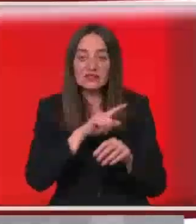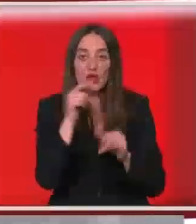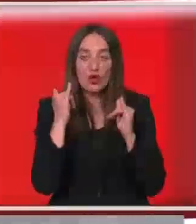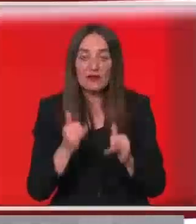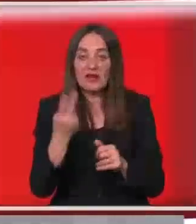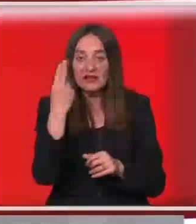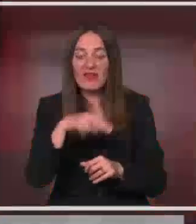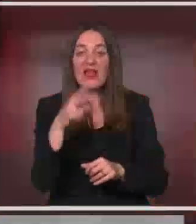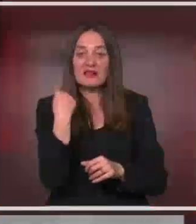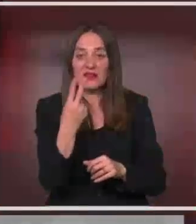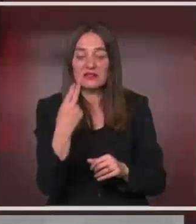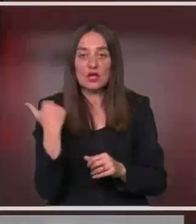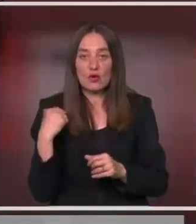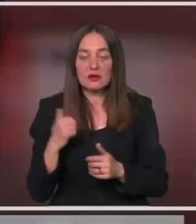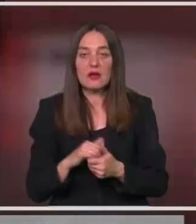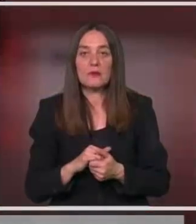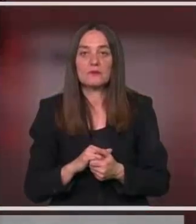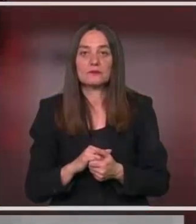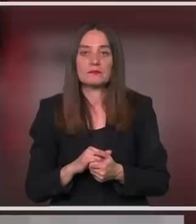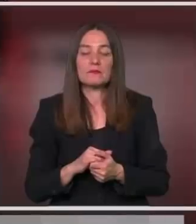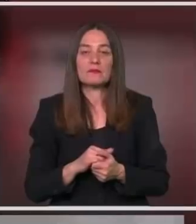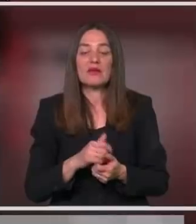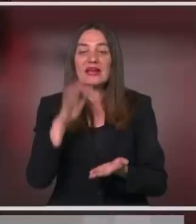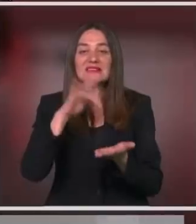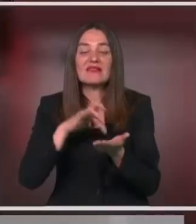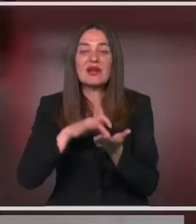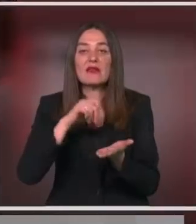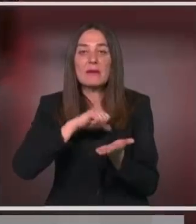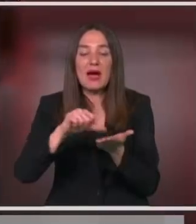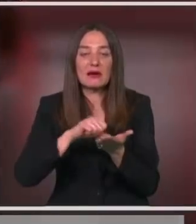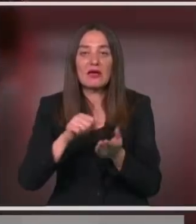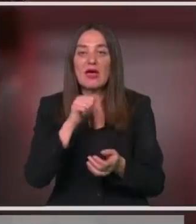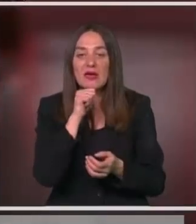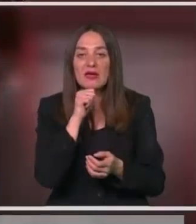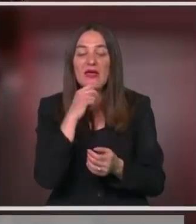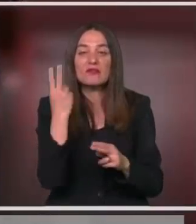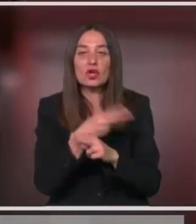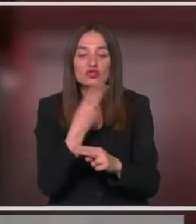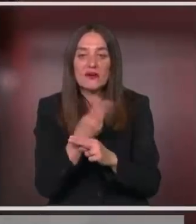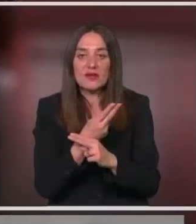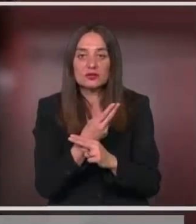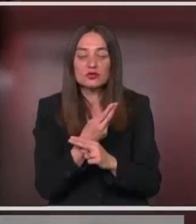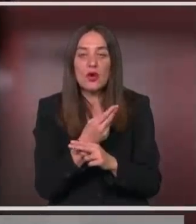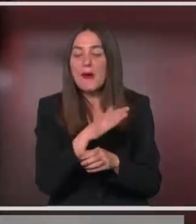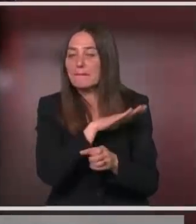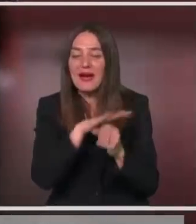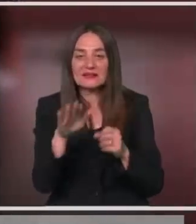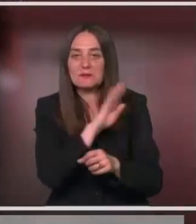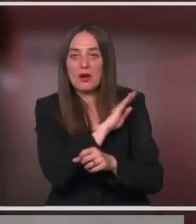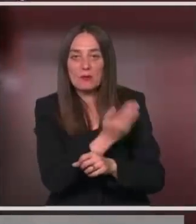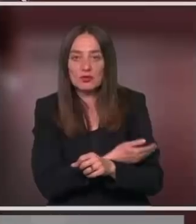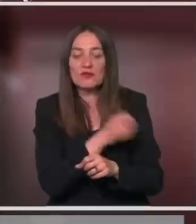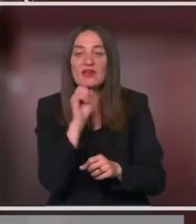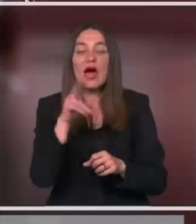danas 2020. centralne banke i države su se maksimalno potrudile